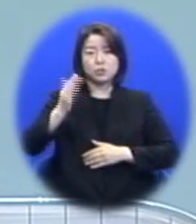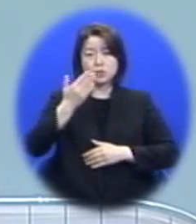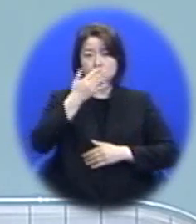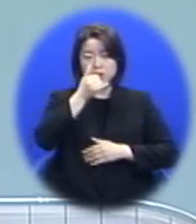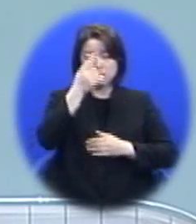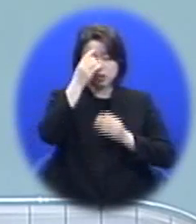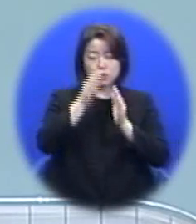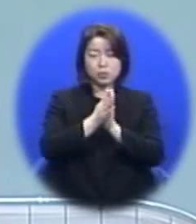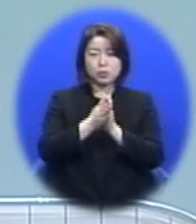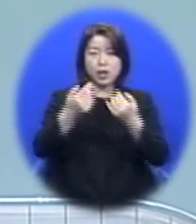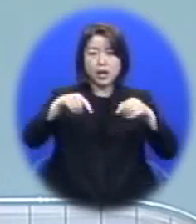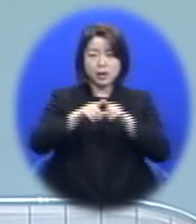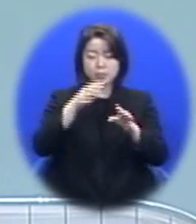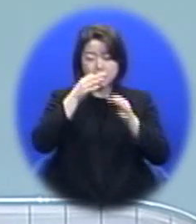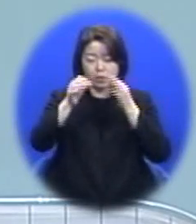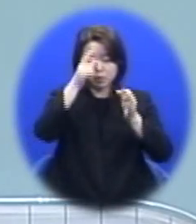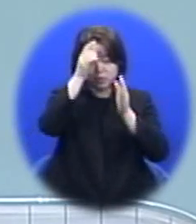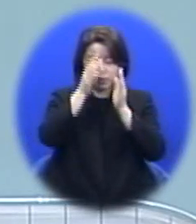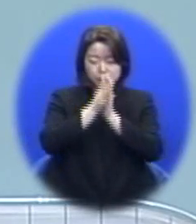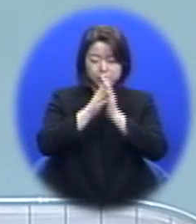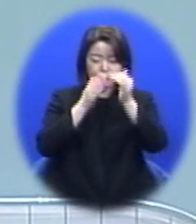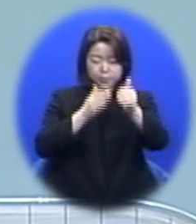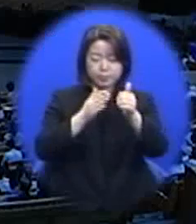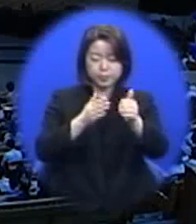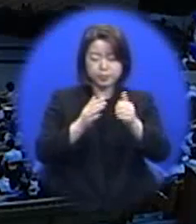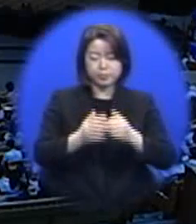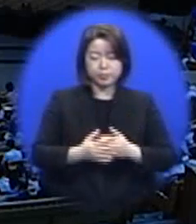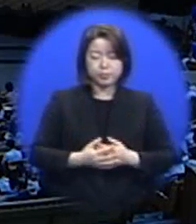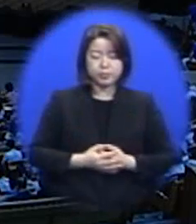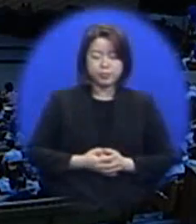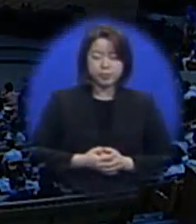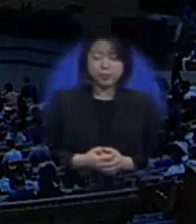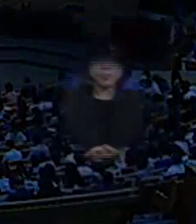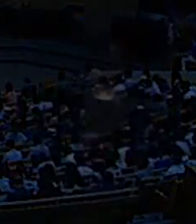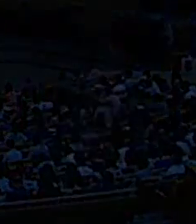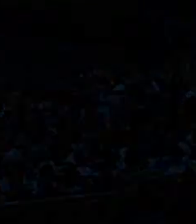바랍니다. 이 시간에 우리 다 같이 통성으로 기도하겠습니다. 은혜와 사랑이 충만하신 아버지 하나님